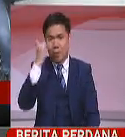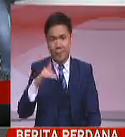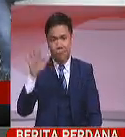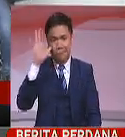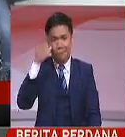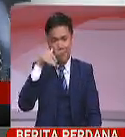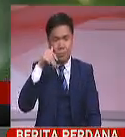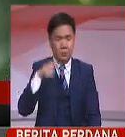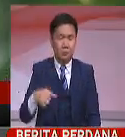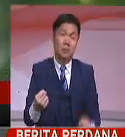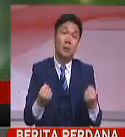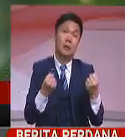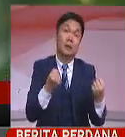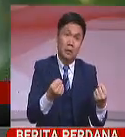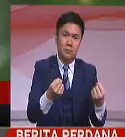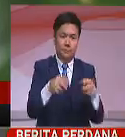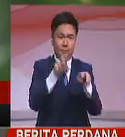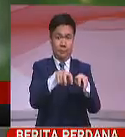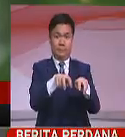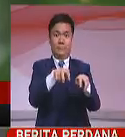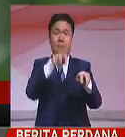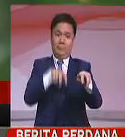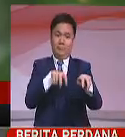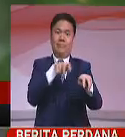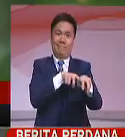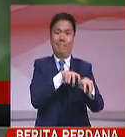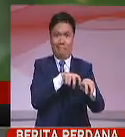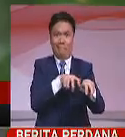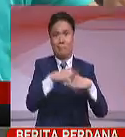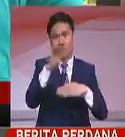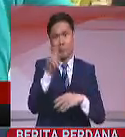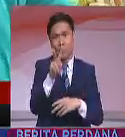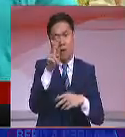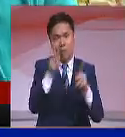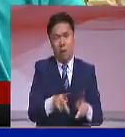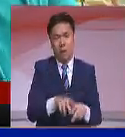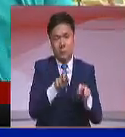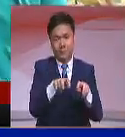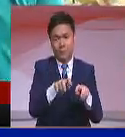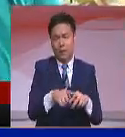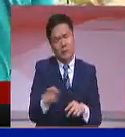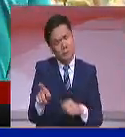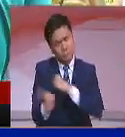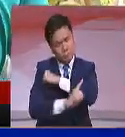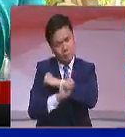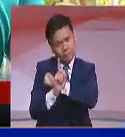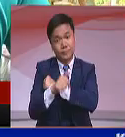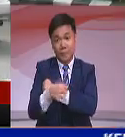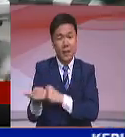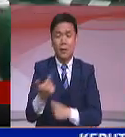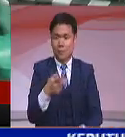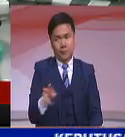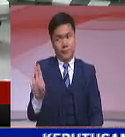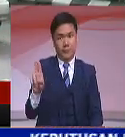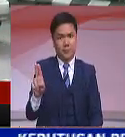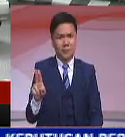dengan menaiki kenderaan melebihi dua orang hingga dikenakan kompaun. Ada yang diarah berpatah balik kerana memberi alasan